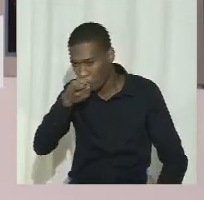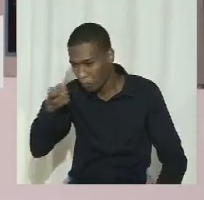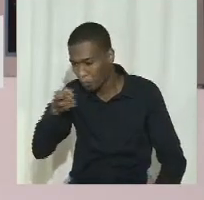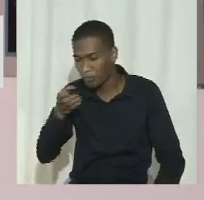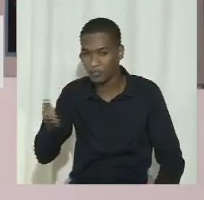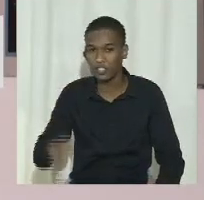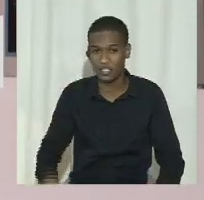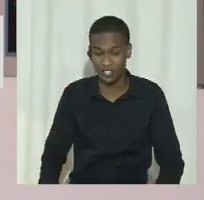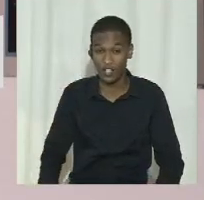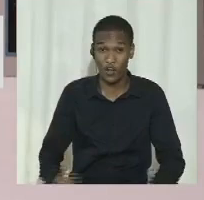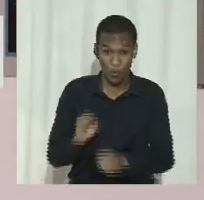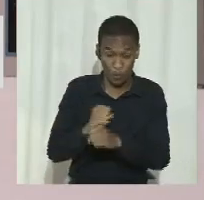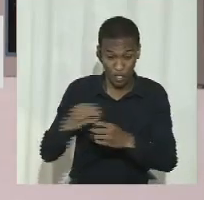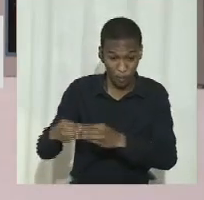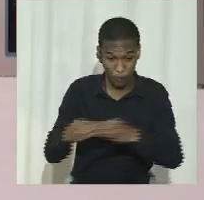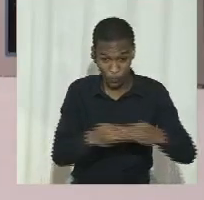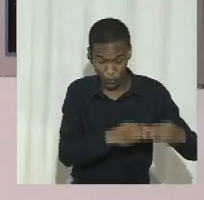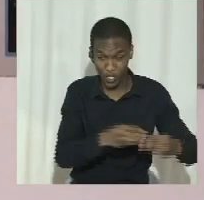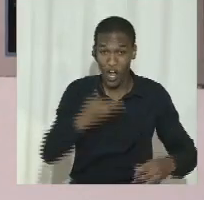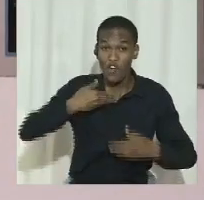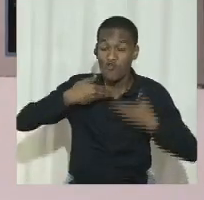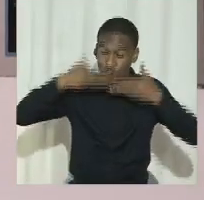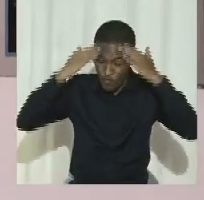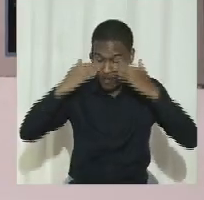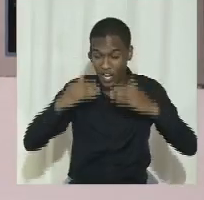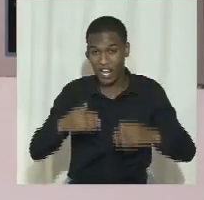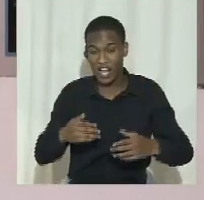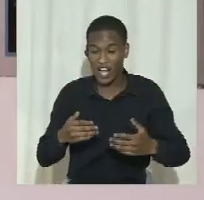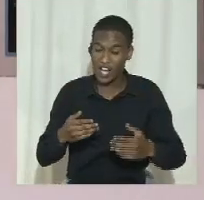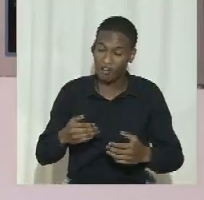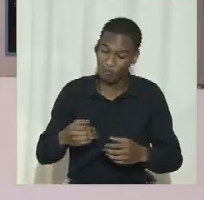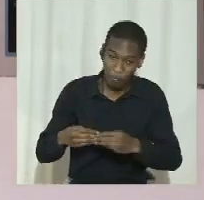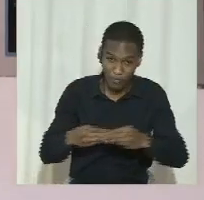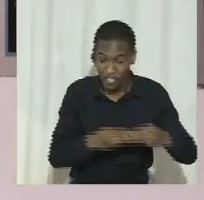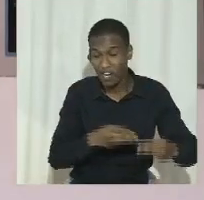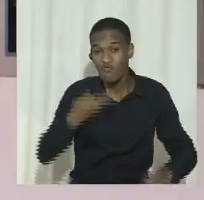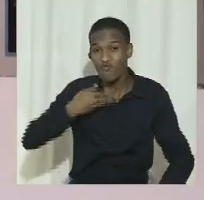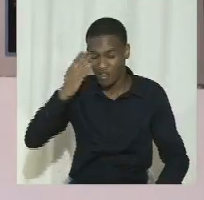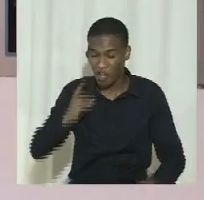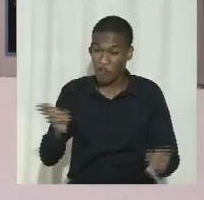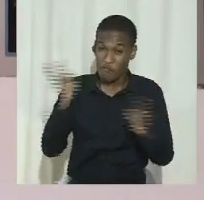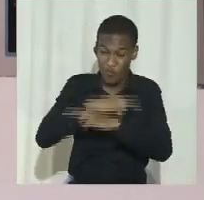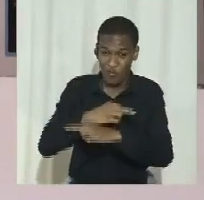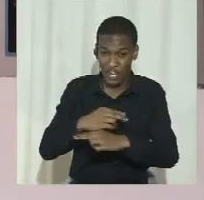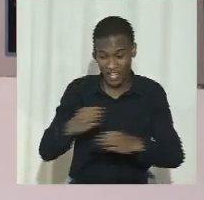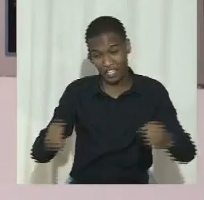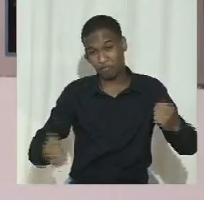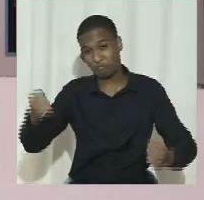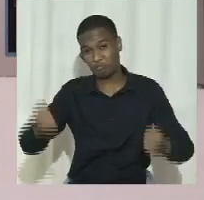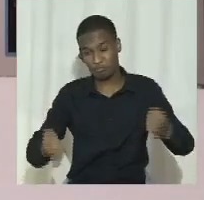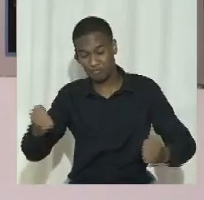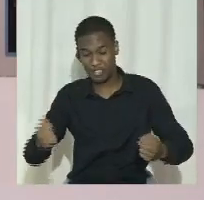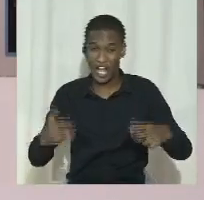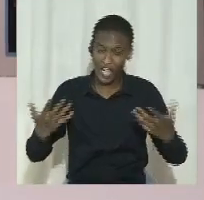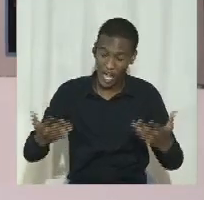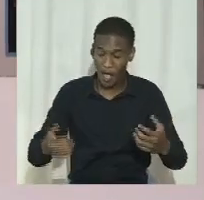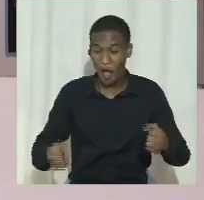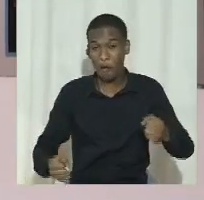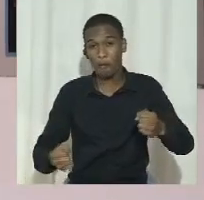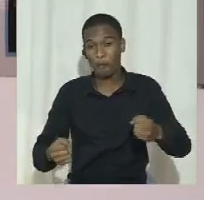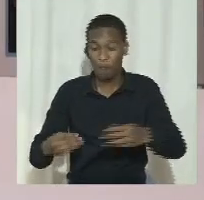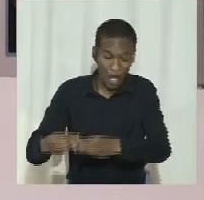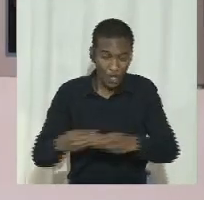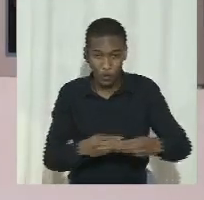transport en commun de personnes, j'en ai fait à terre na oula, de na vadia, ou camion, na camionnette. Si